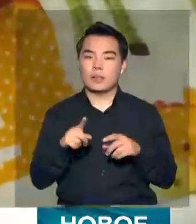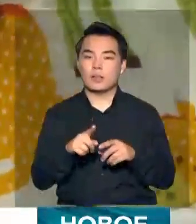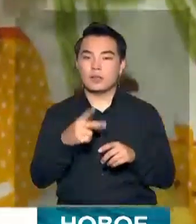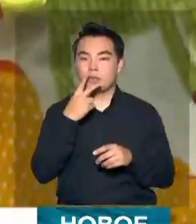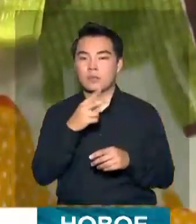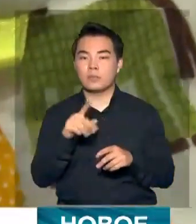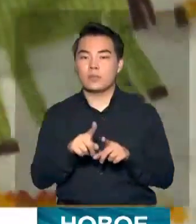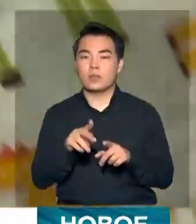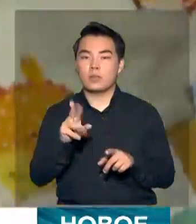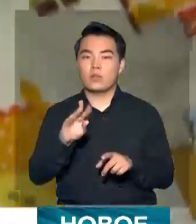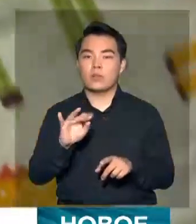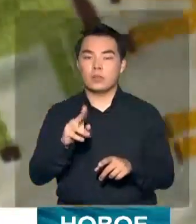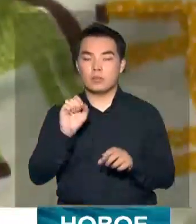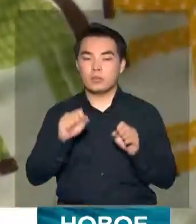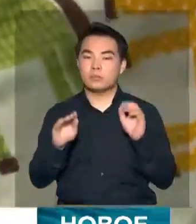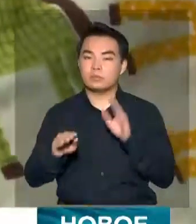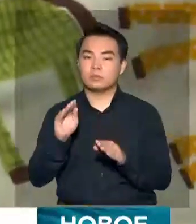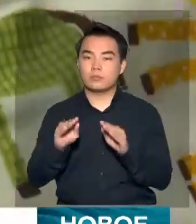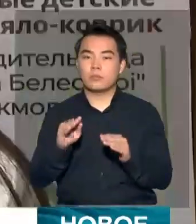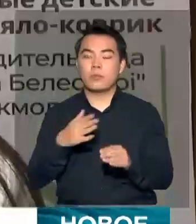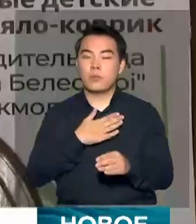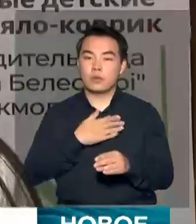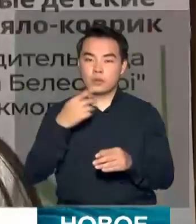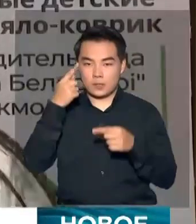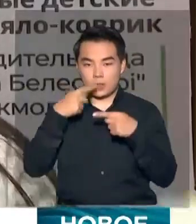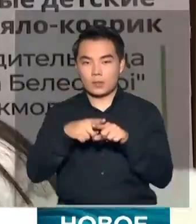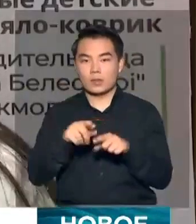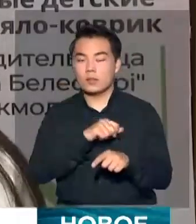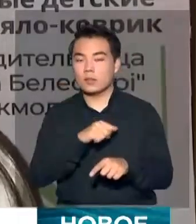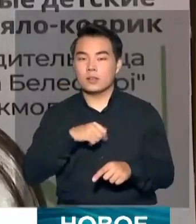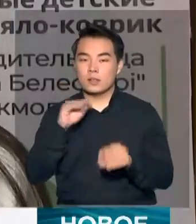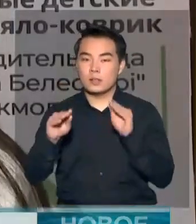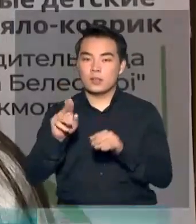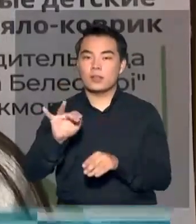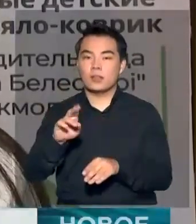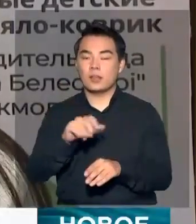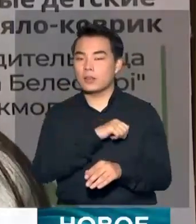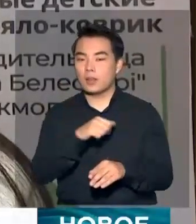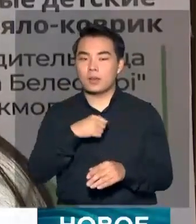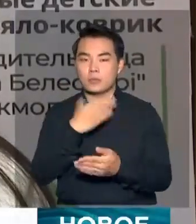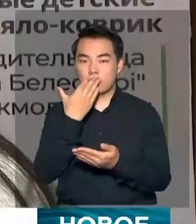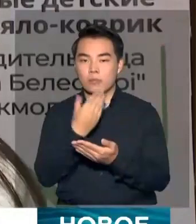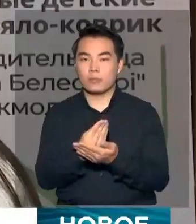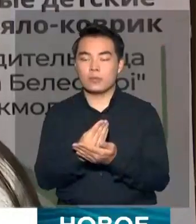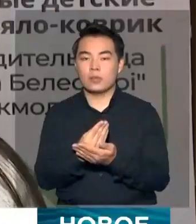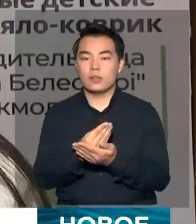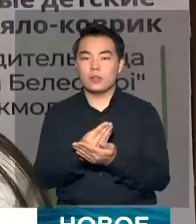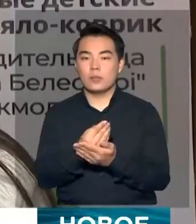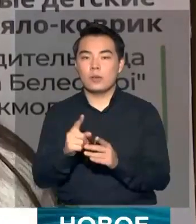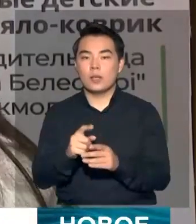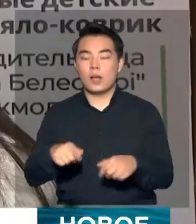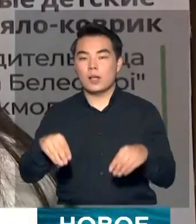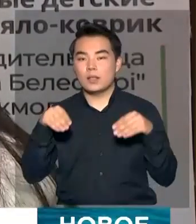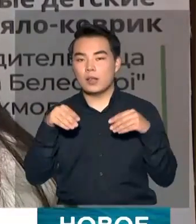с игрушками. Моя задумка, моя идея. Дизайн придуман мною из одеяла лоскутное